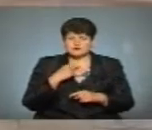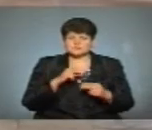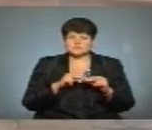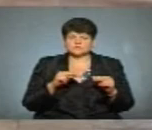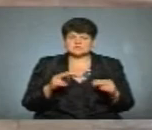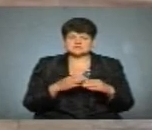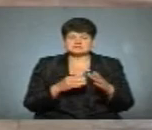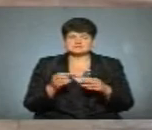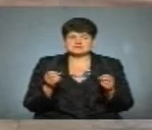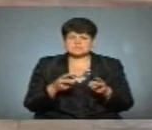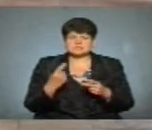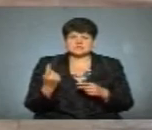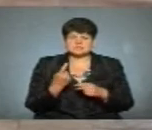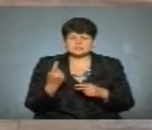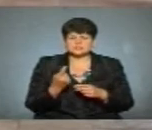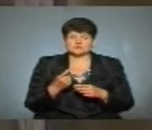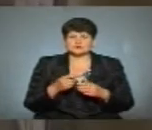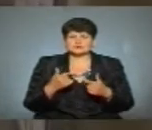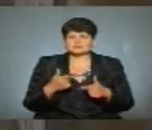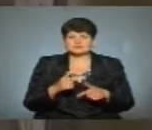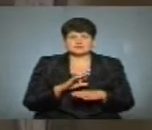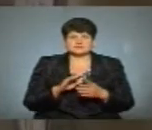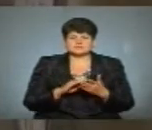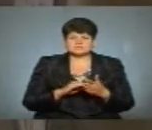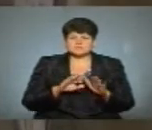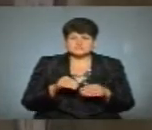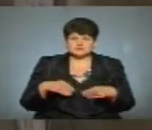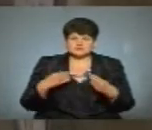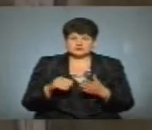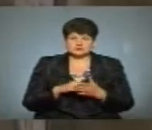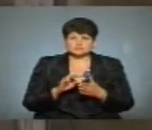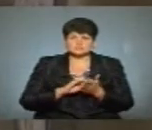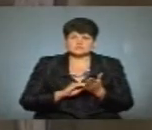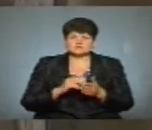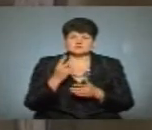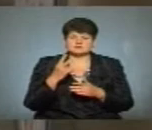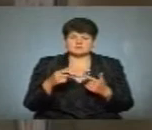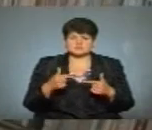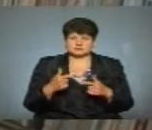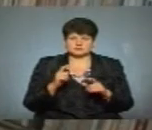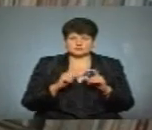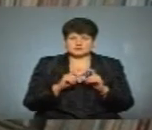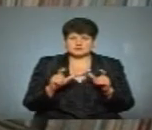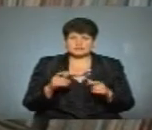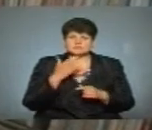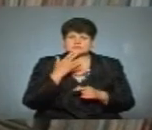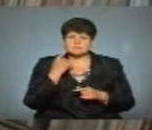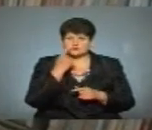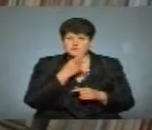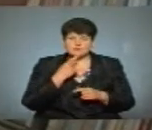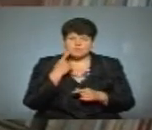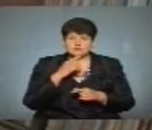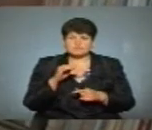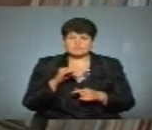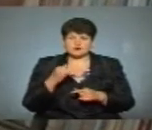спеціальності єдиного вступного іспиту не складають. Після подачі документів вони складатимуть два іспити в університеті – з іноземної мови і фаховий – в